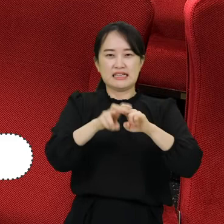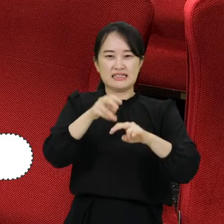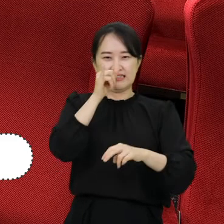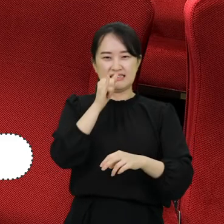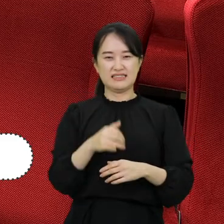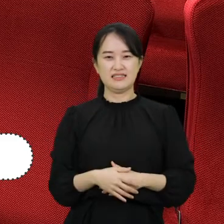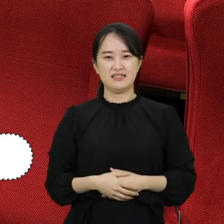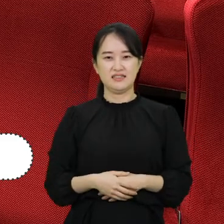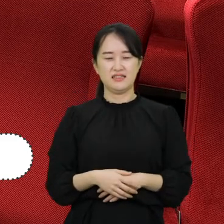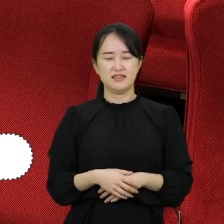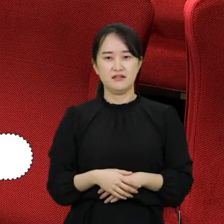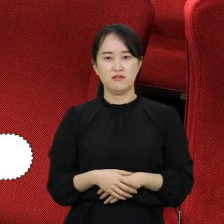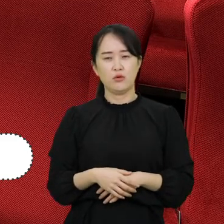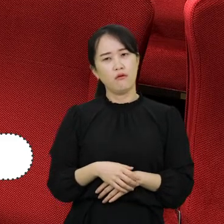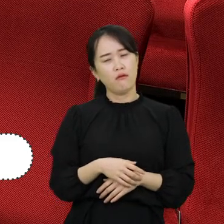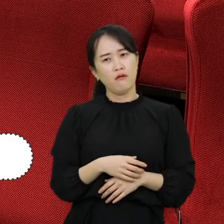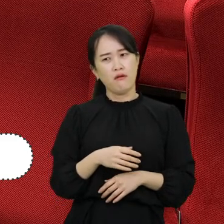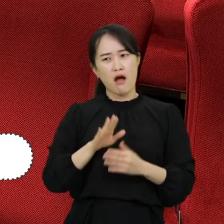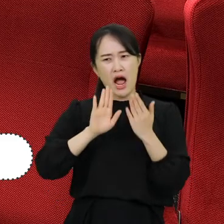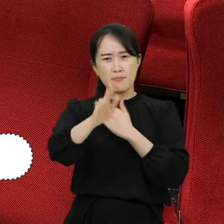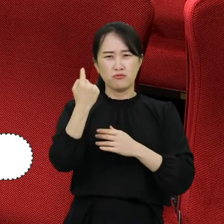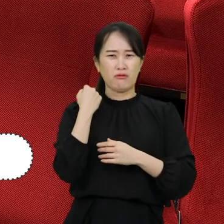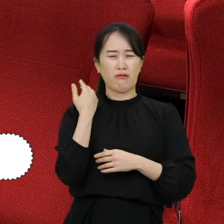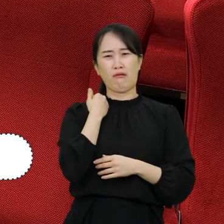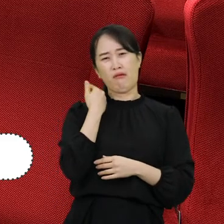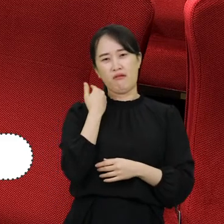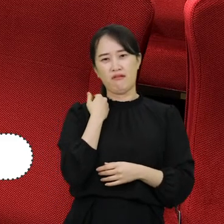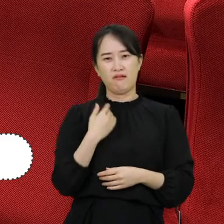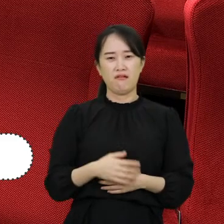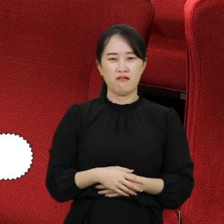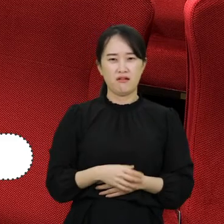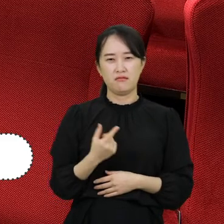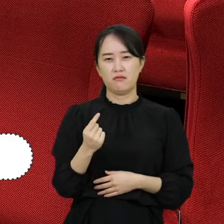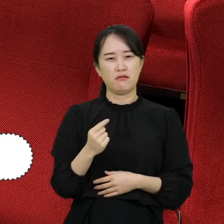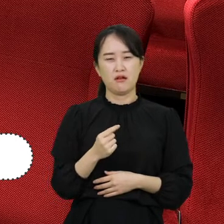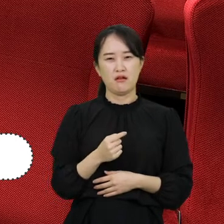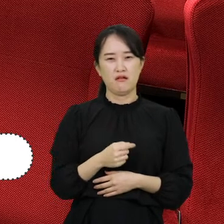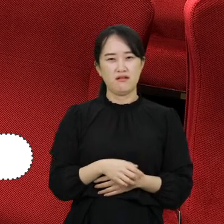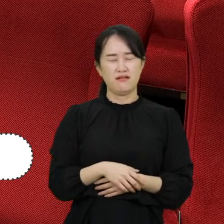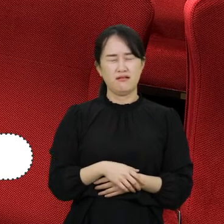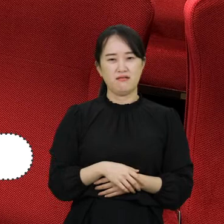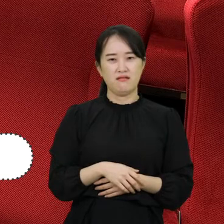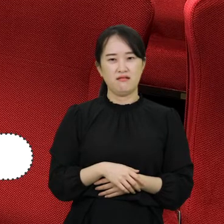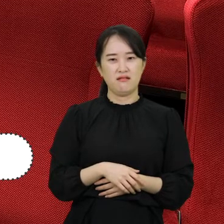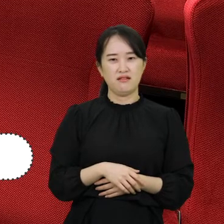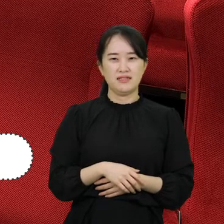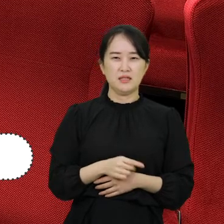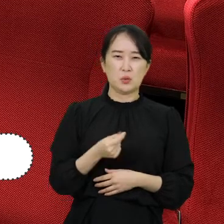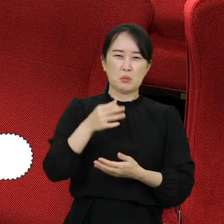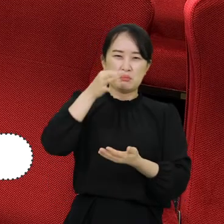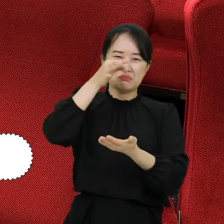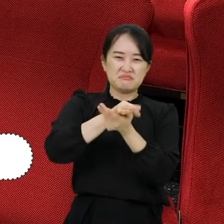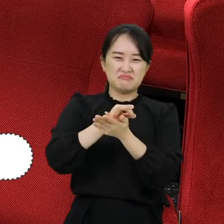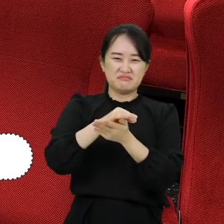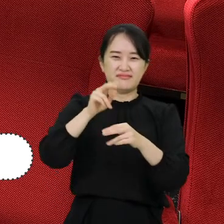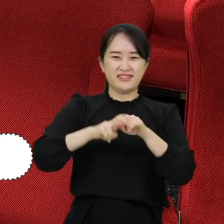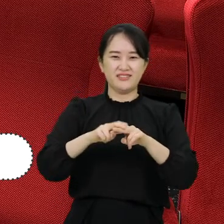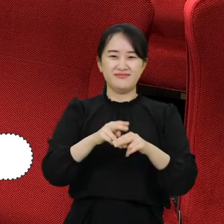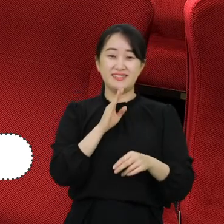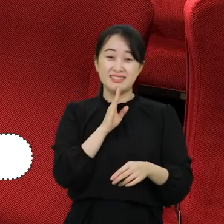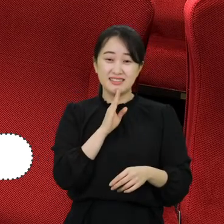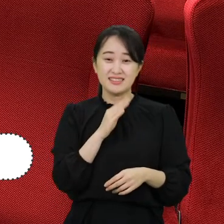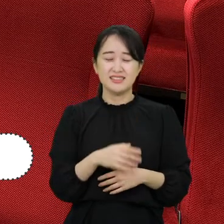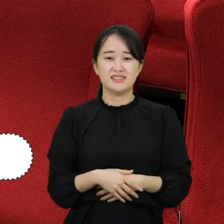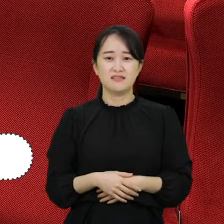있어요. 그래서 좌석은 영화 보기 힘든 좌석 아니에요? 그렇죠. 보통 잘 꺼리는 그렇지 좀 영가에 저렴한 좌석들이잖아요.